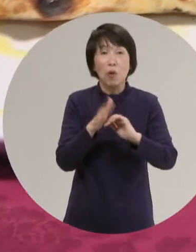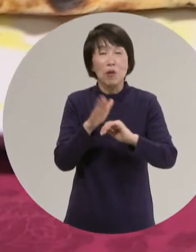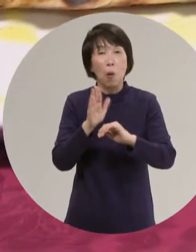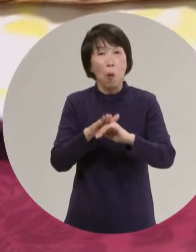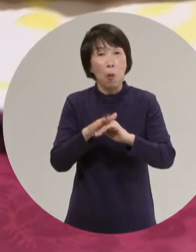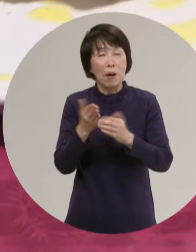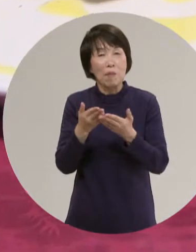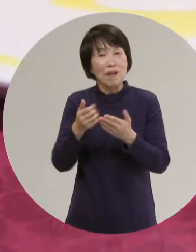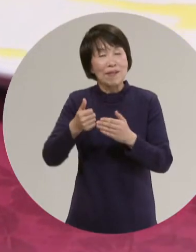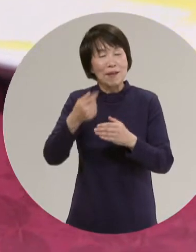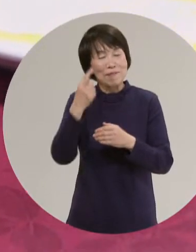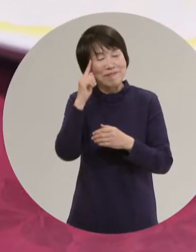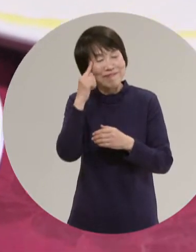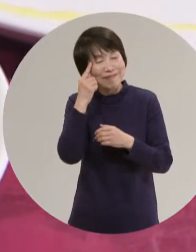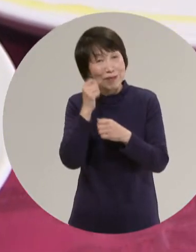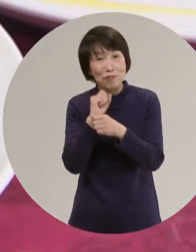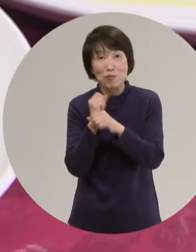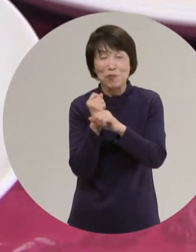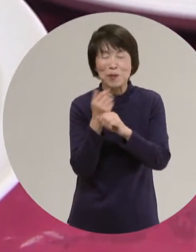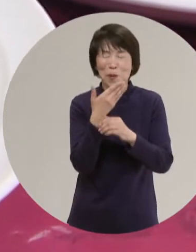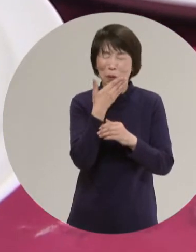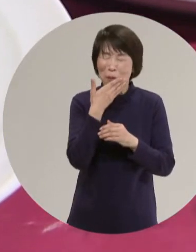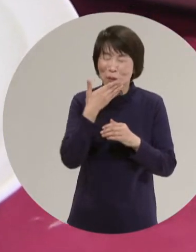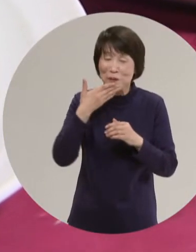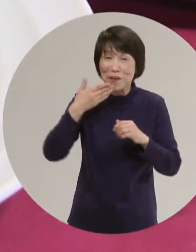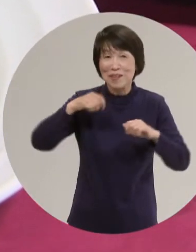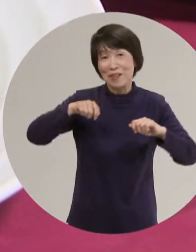ェフのこだわりが満載なんです。